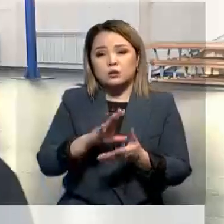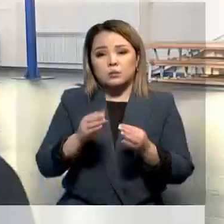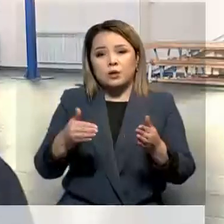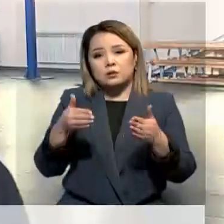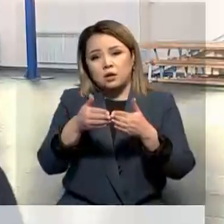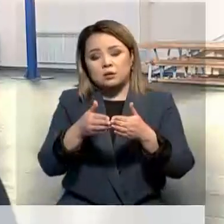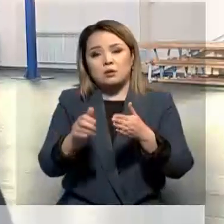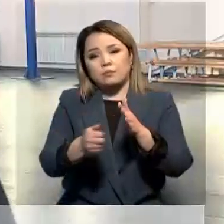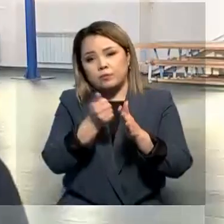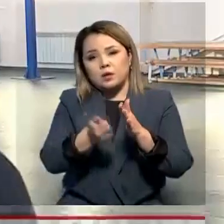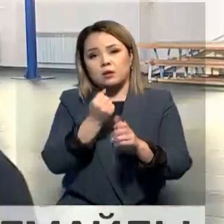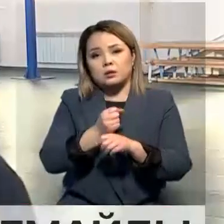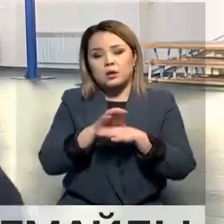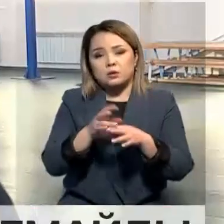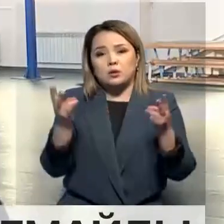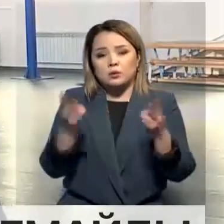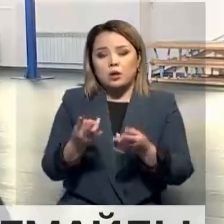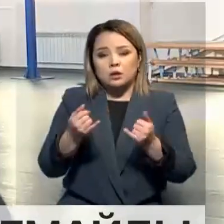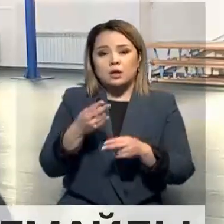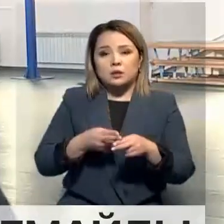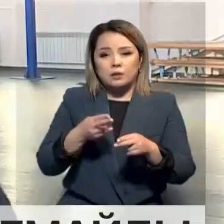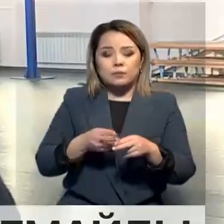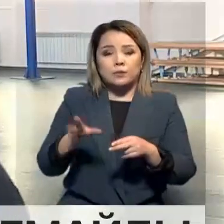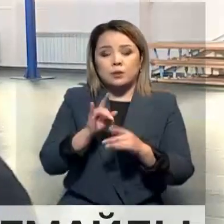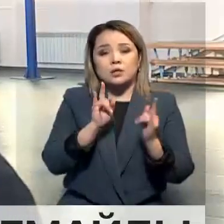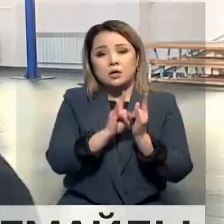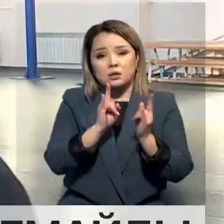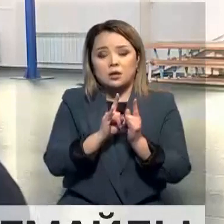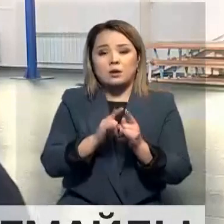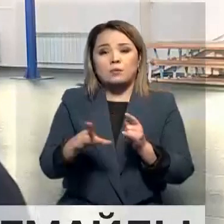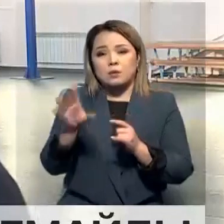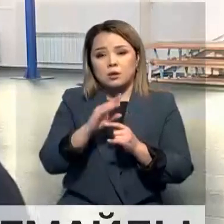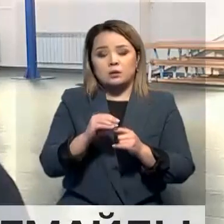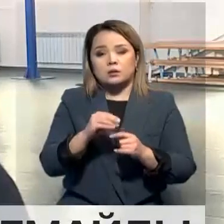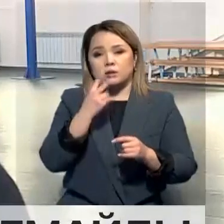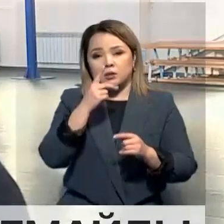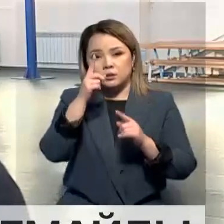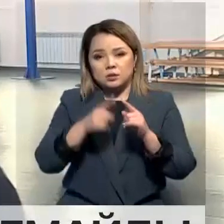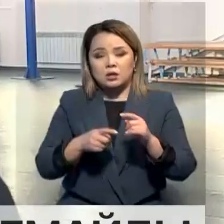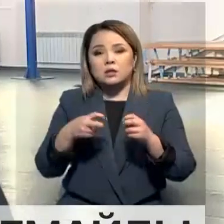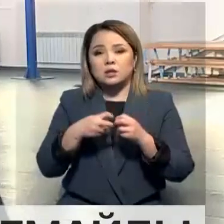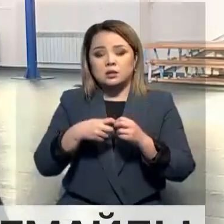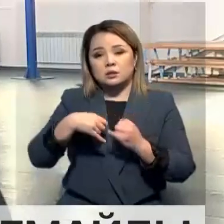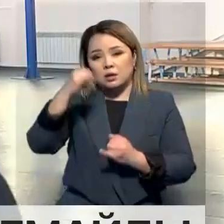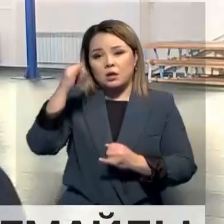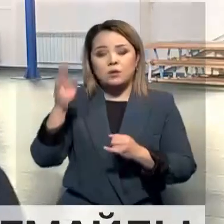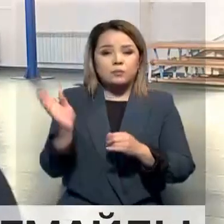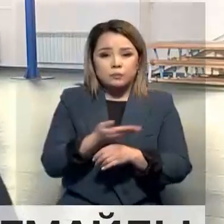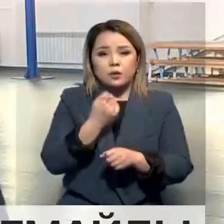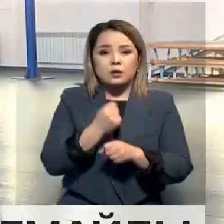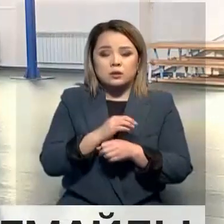бәрін бітеу керек қайтадан. Сосын темір терезелерін бәрін, резинкілері бәрі отырып қалған. Оны қайтып бұзып, қайтып салып,